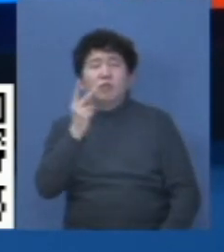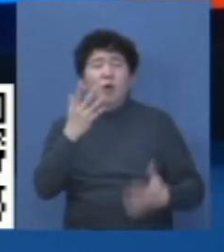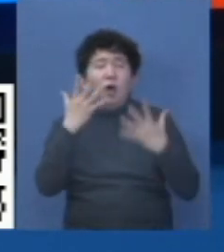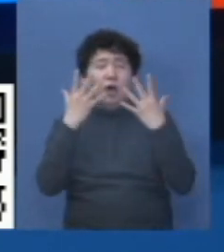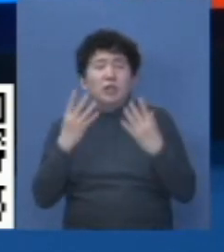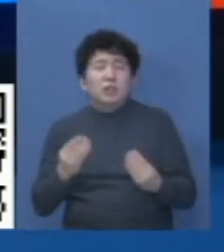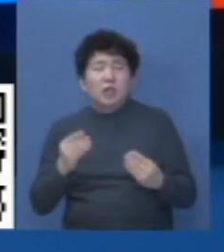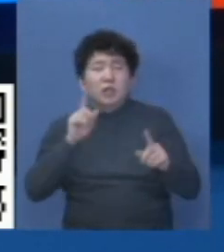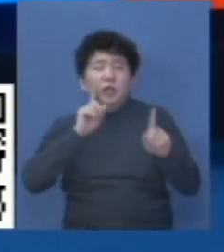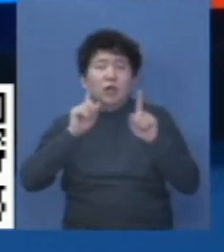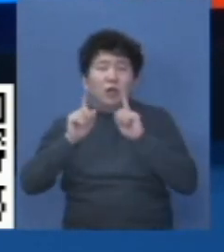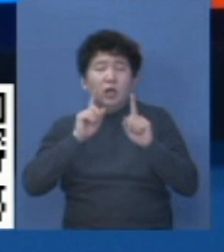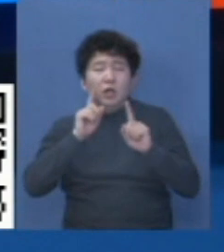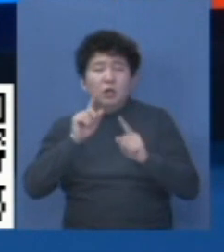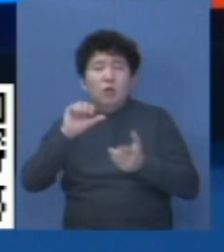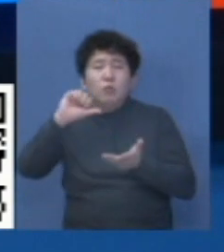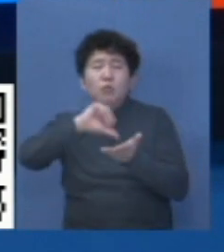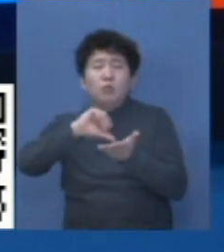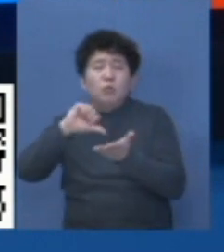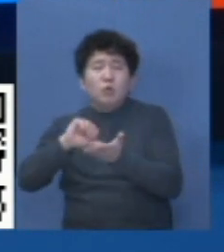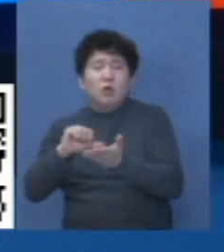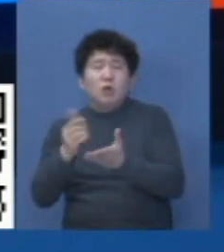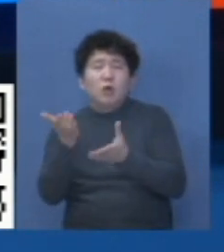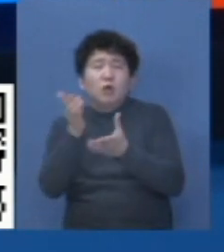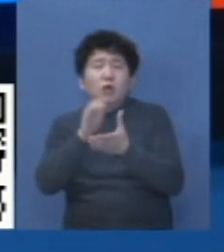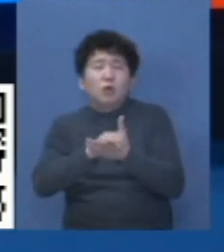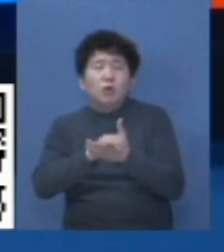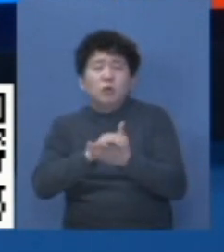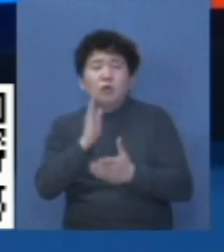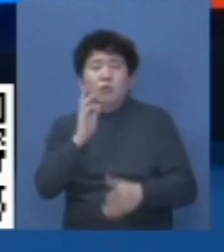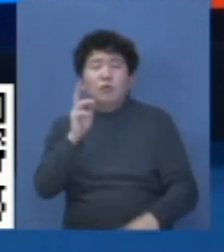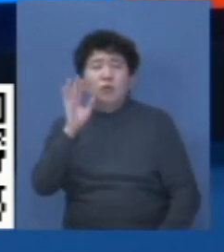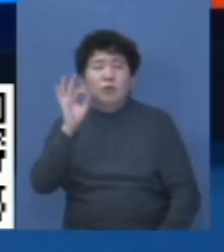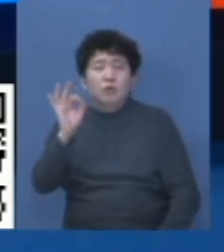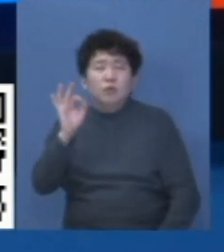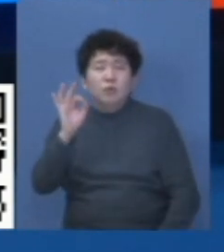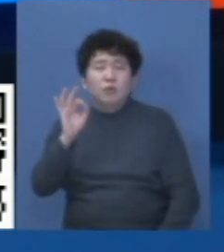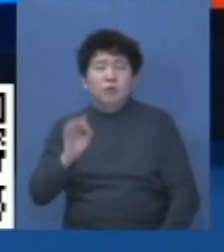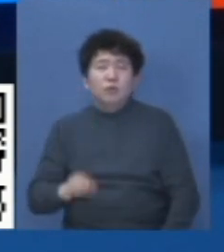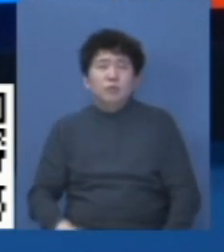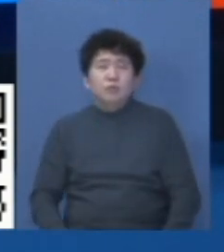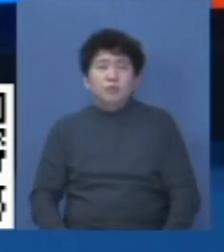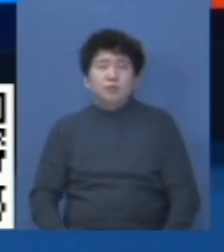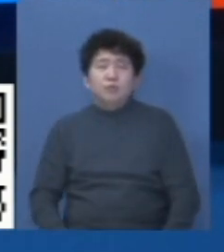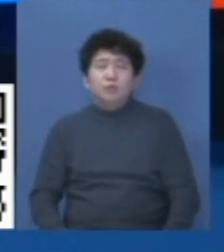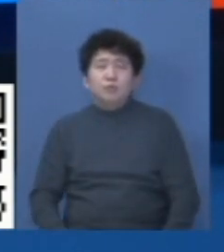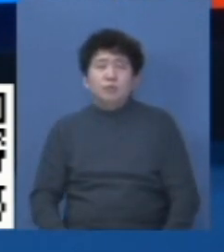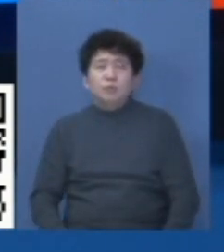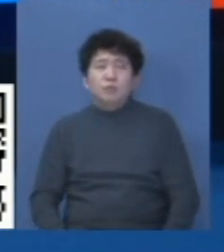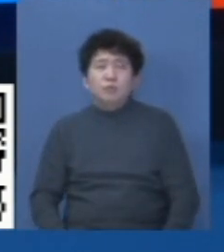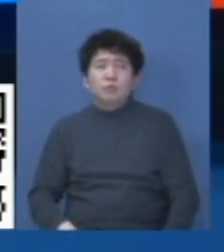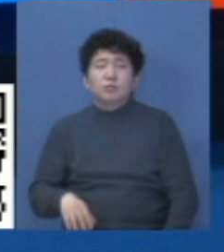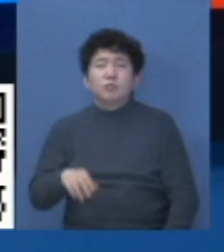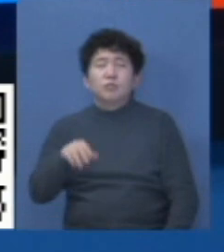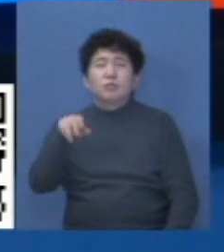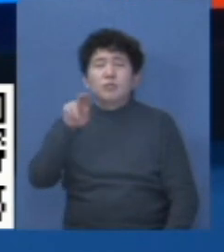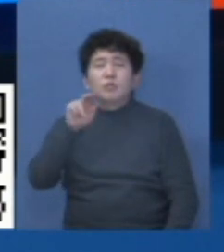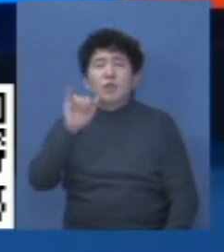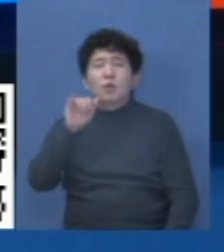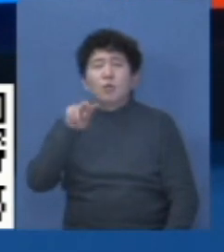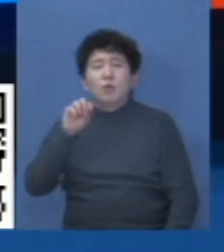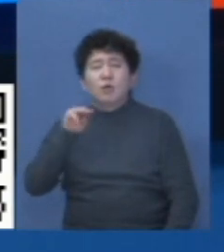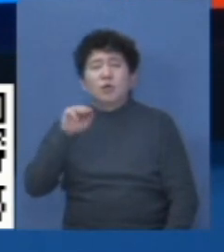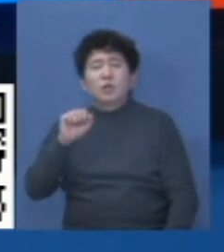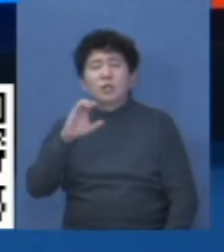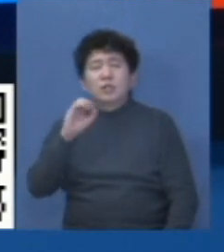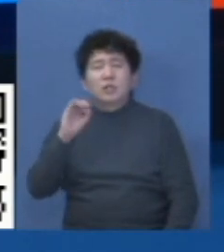участники ознакомились с научно-инновационной экосистемой Восточно-Казахстанского технического университета имени Даулета Серикбаева.